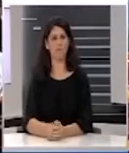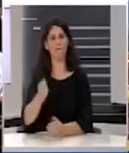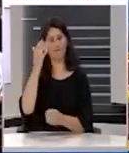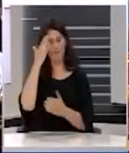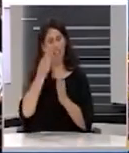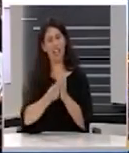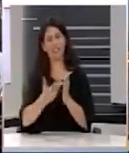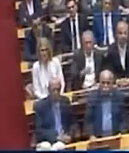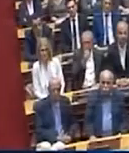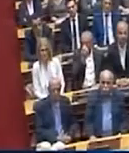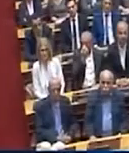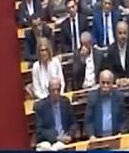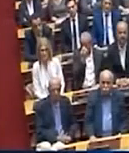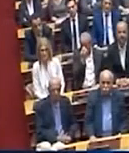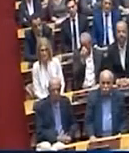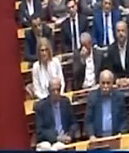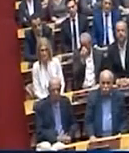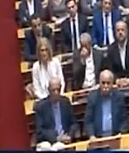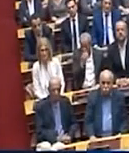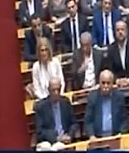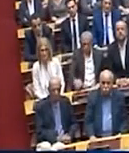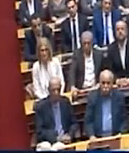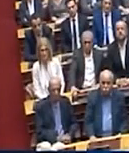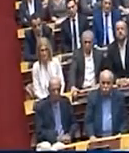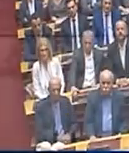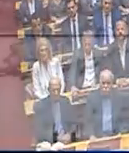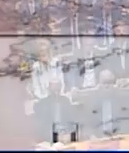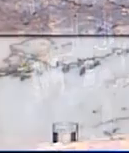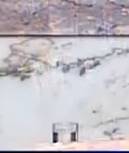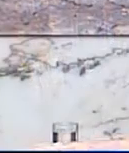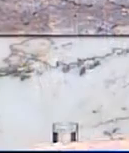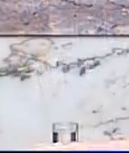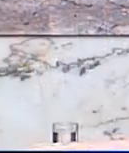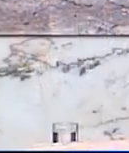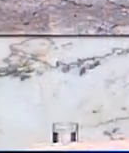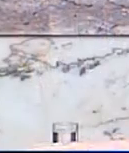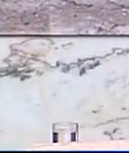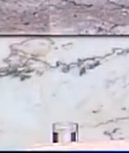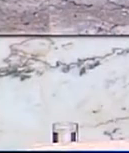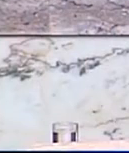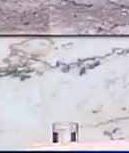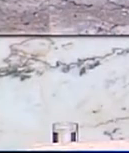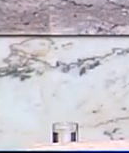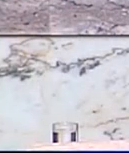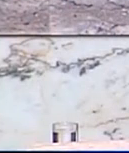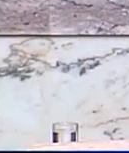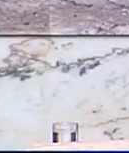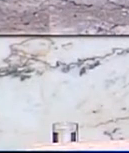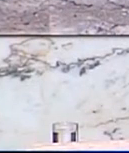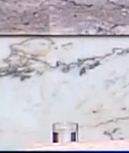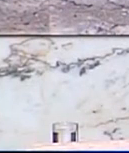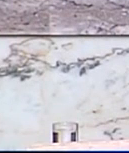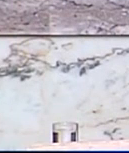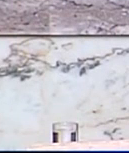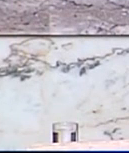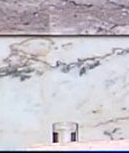Άξι. Στην έδρα της Ολομέλειας της Βουλής προέδρεψε ο βουλευτής του ΣΥΡΙΖΑ και β' αντιπρόεδρος της προηγούμενης Συνόδου Γιώργος Βαρεμένος, καθώς σύμφωνα με τον